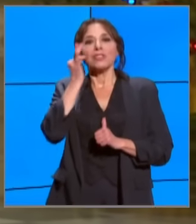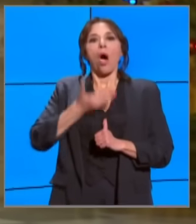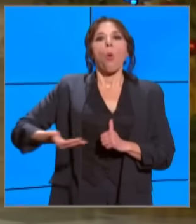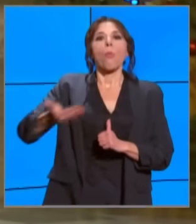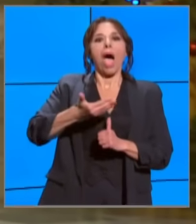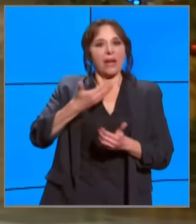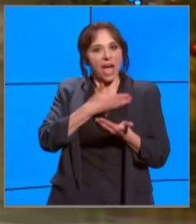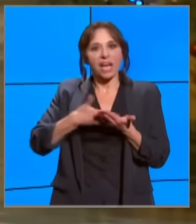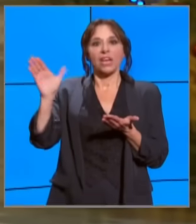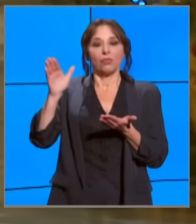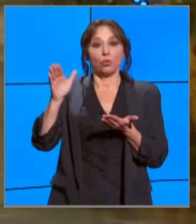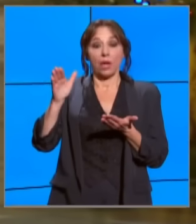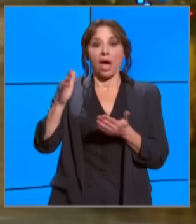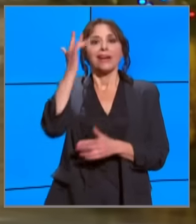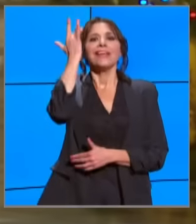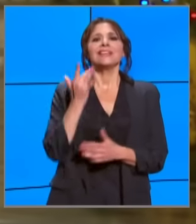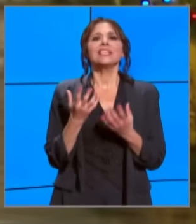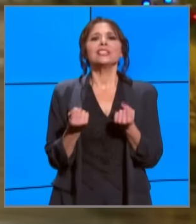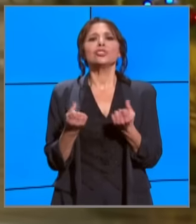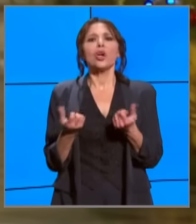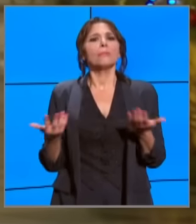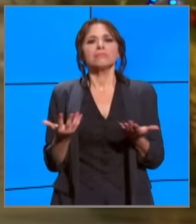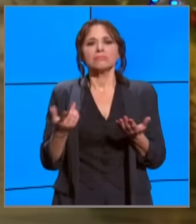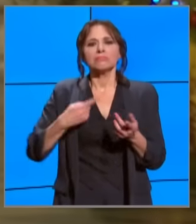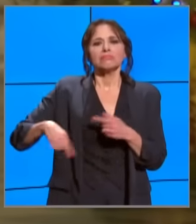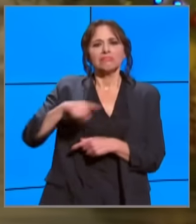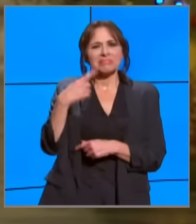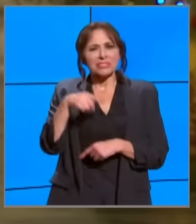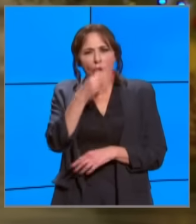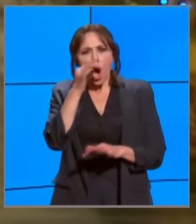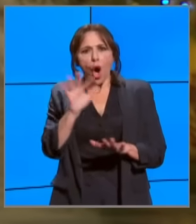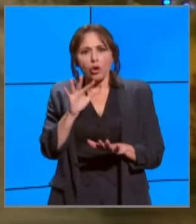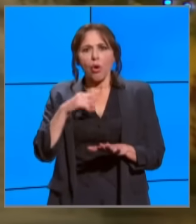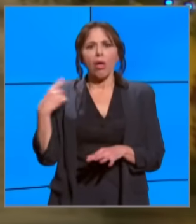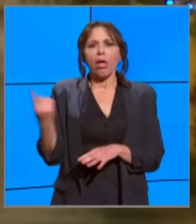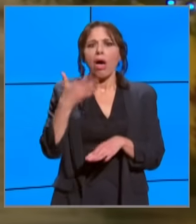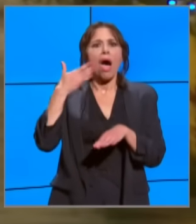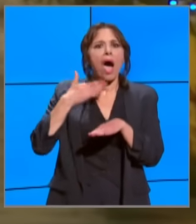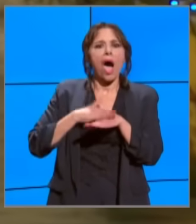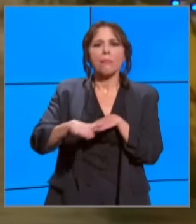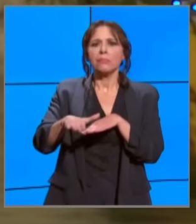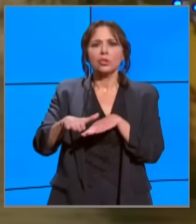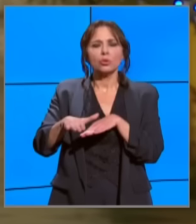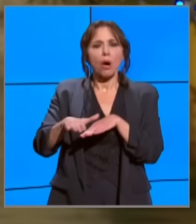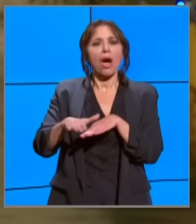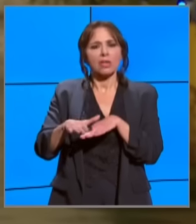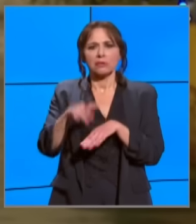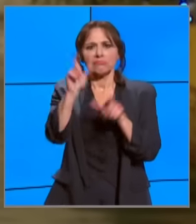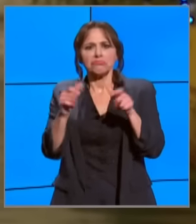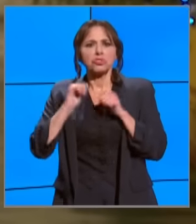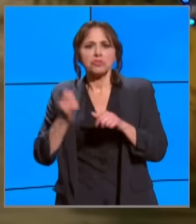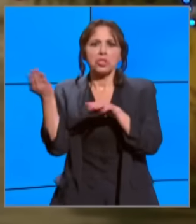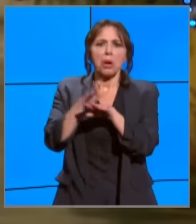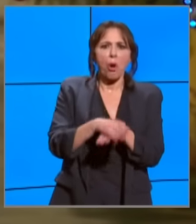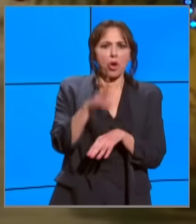umana il rischio concreto è di abituarsi a questo orrore alle morti di Civili